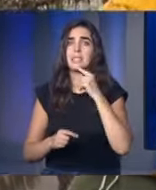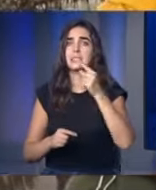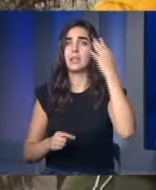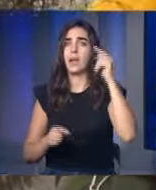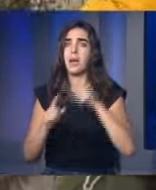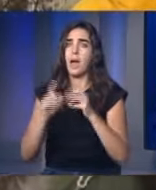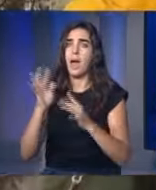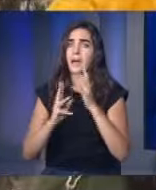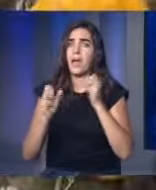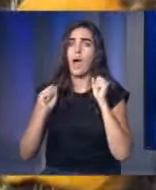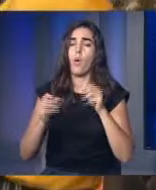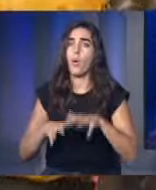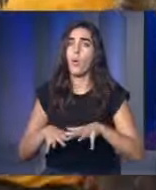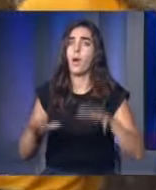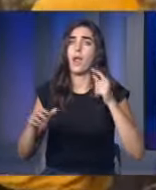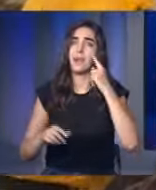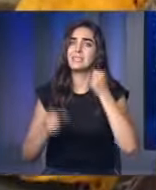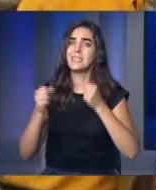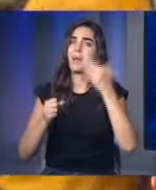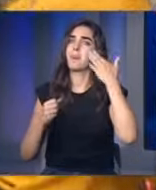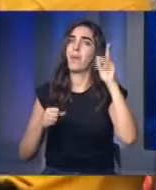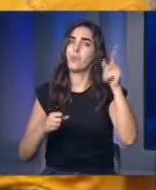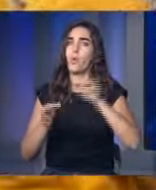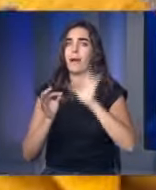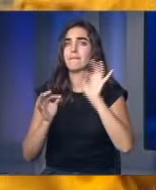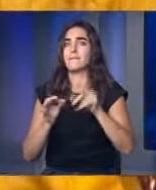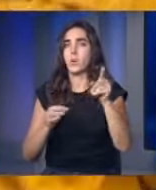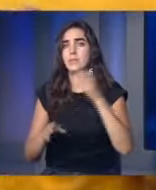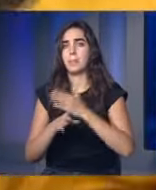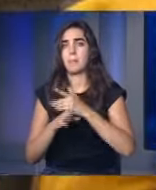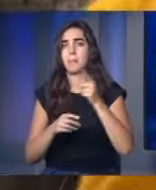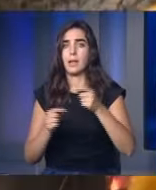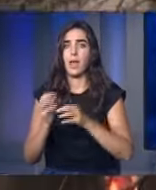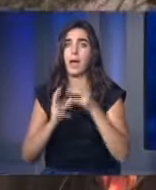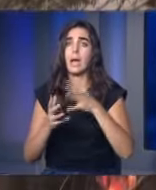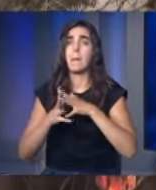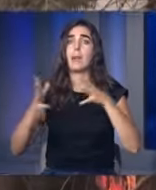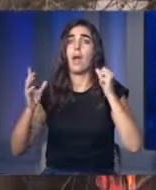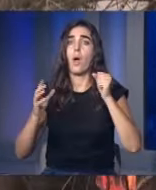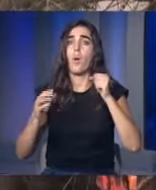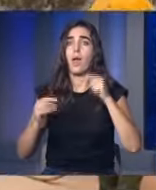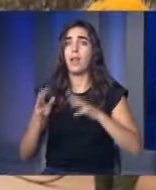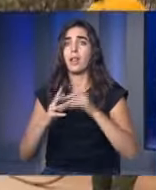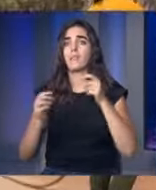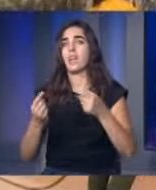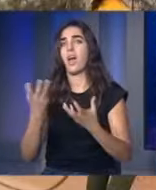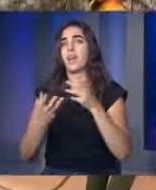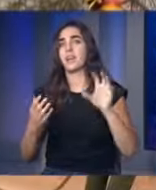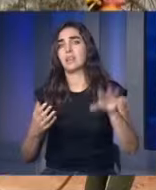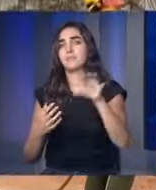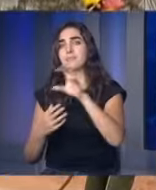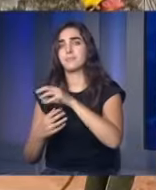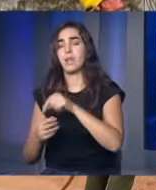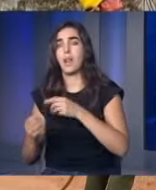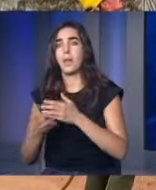عاما اشتبه بأنه أشعل الحريق بعدما شوهد رجل مجهول يدفع سيارة تشتعل فيها النيران إلى